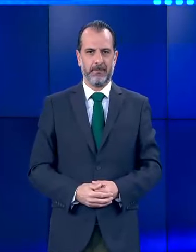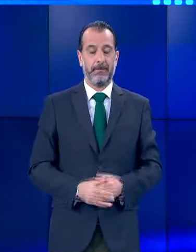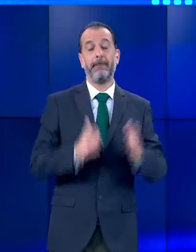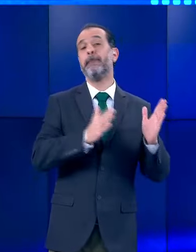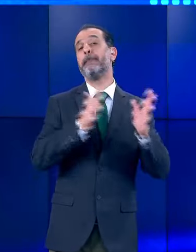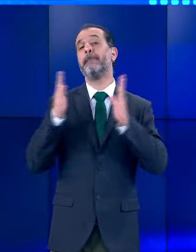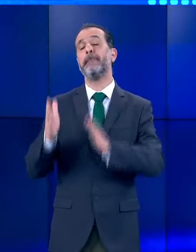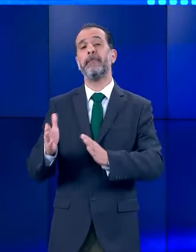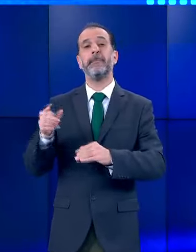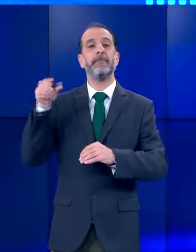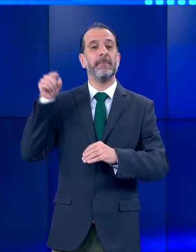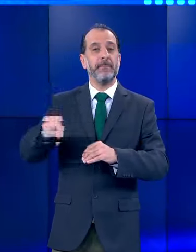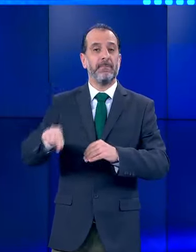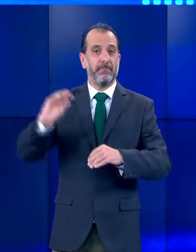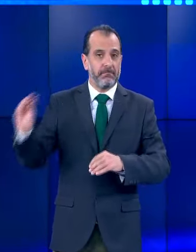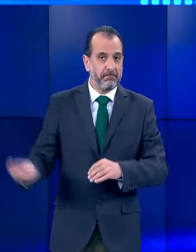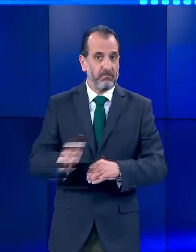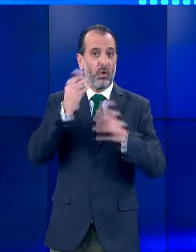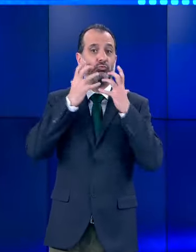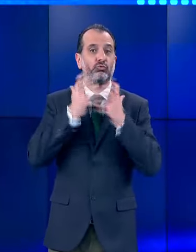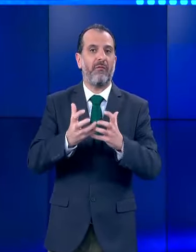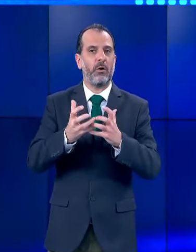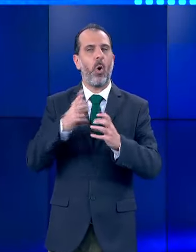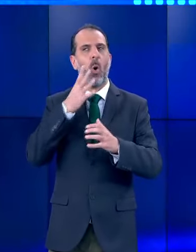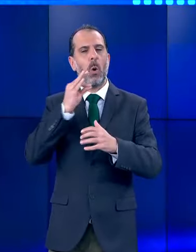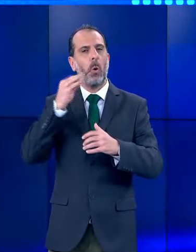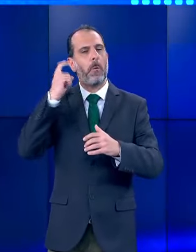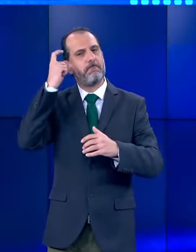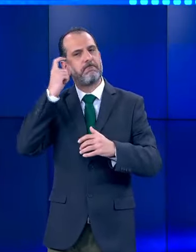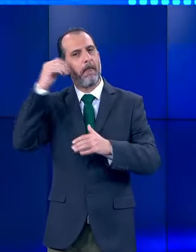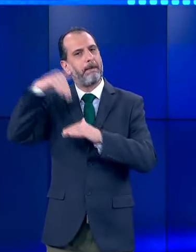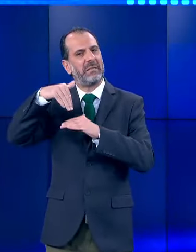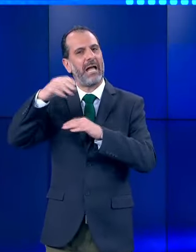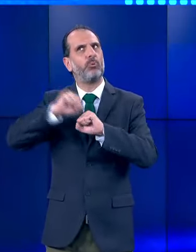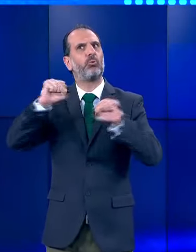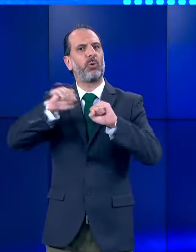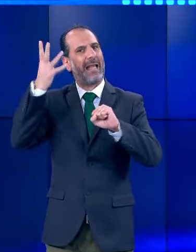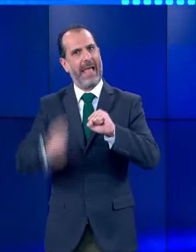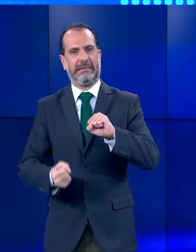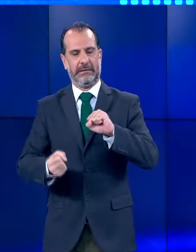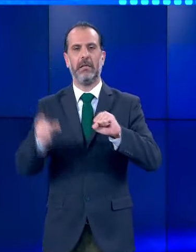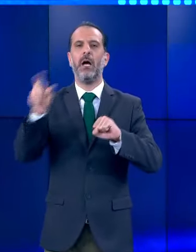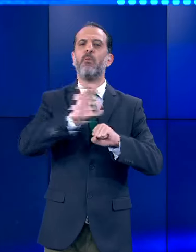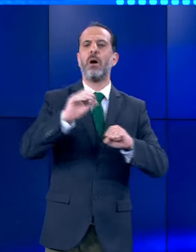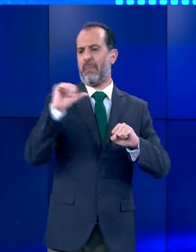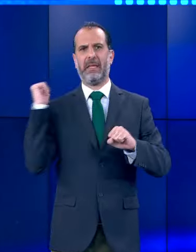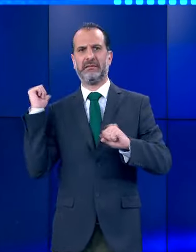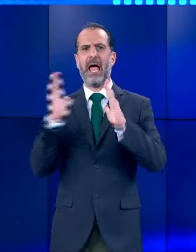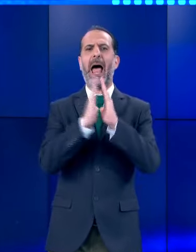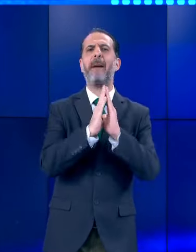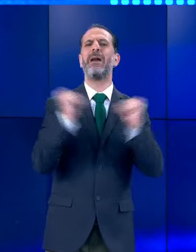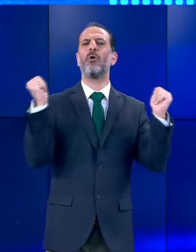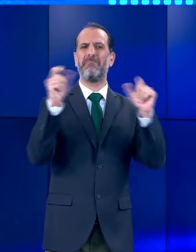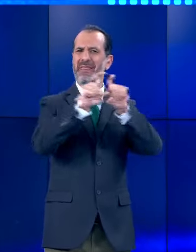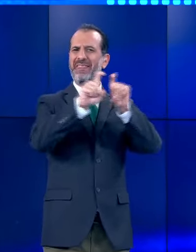Θα περάσουμε στην εξαιρετικά σοβαρή υπόθεση τώρα, με άρωμα τρομοκρατίας, στην καρδιά της Αθήνας. Στο διαμέρισμα των Αμπελοκήπων, που σχεδόν